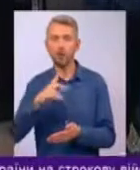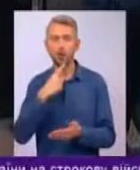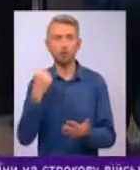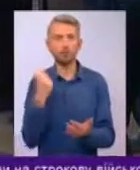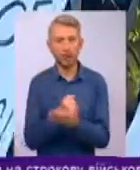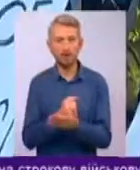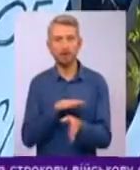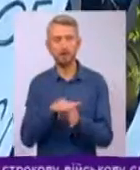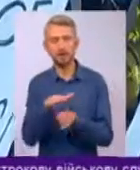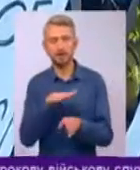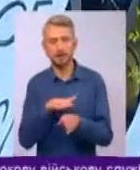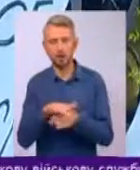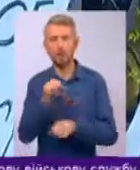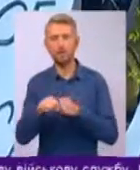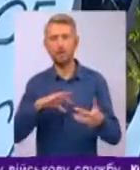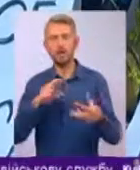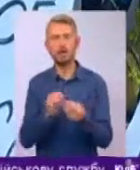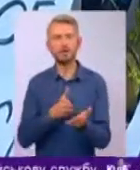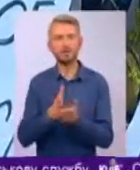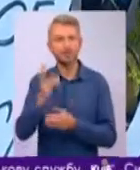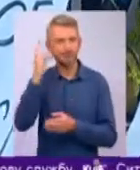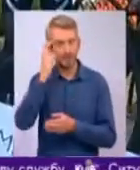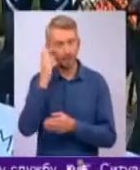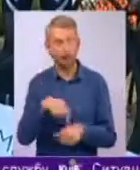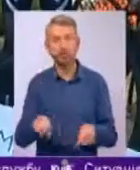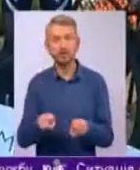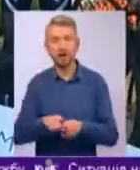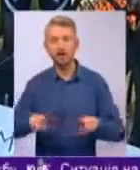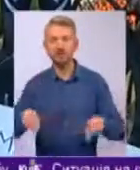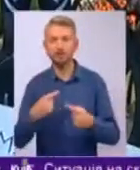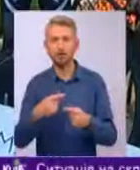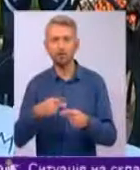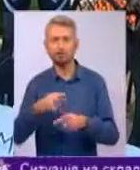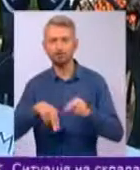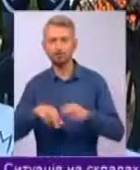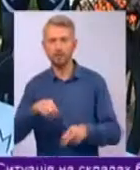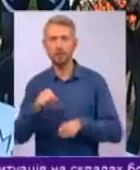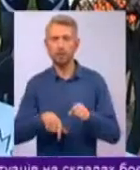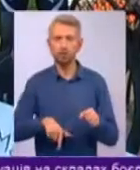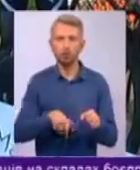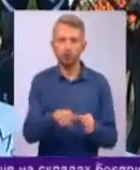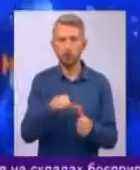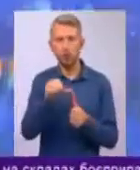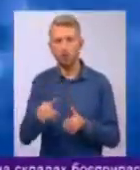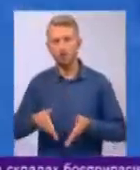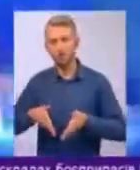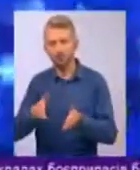і реалізацію велоконцепції Києва, а відтак створення велодоріжок, окремих смуг та переїздів.